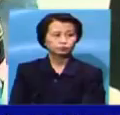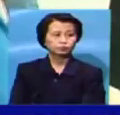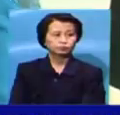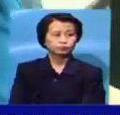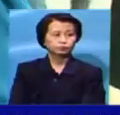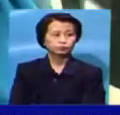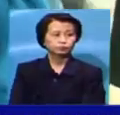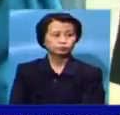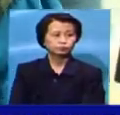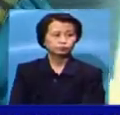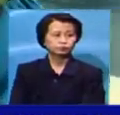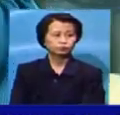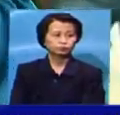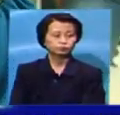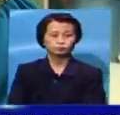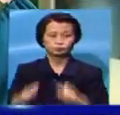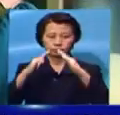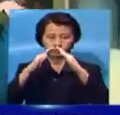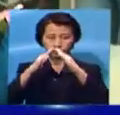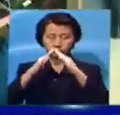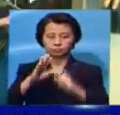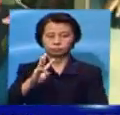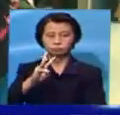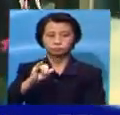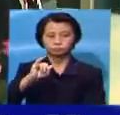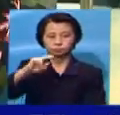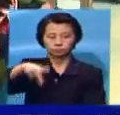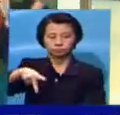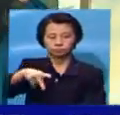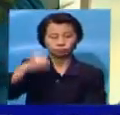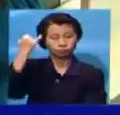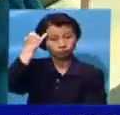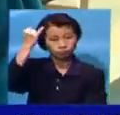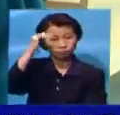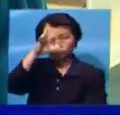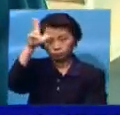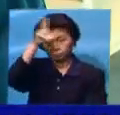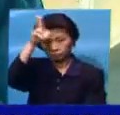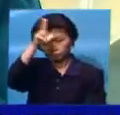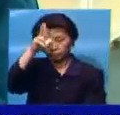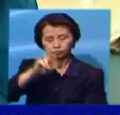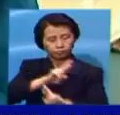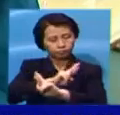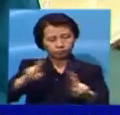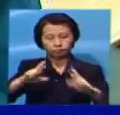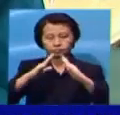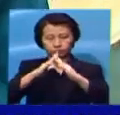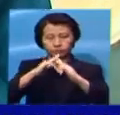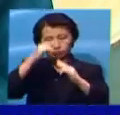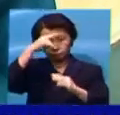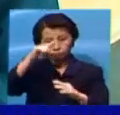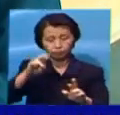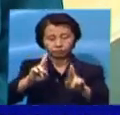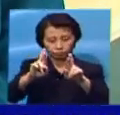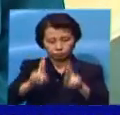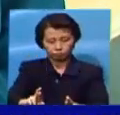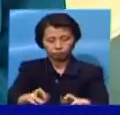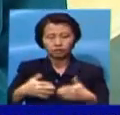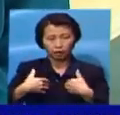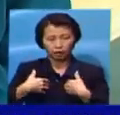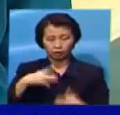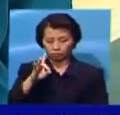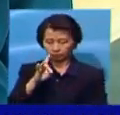pembangunannya rumah Wit merupakan salah satu inisiatif kerajaan dalam menyediakan rumah mampu milik untuk rakyat terdapat